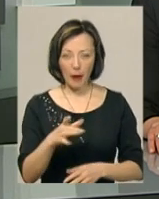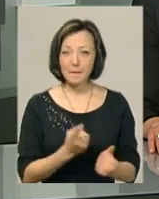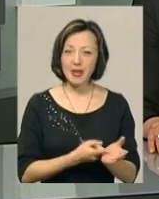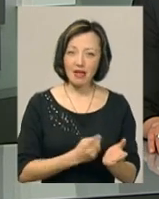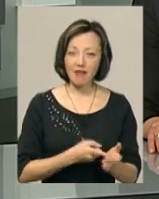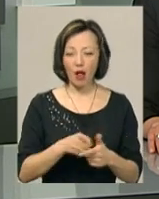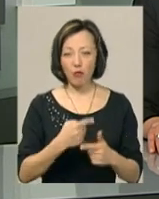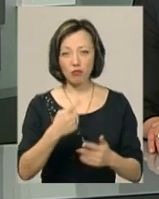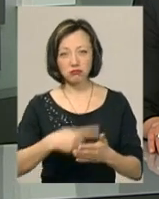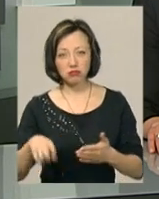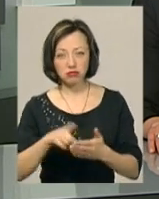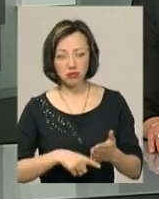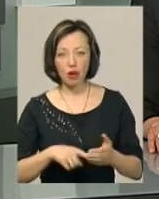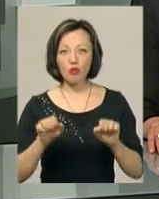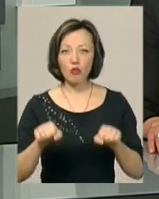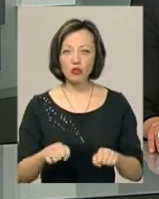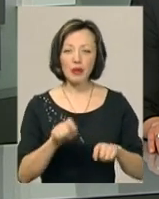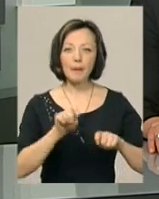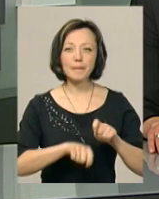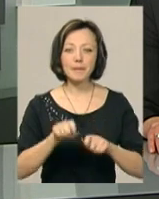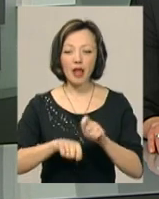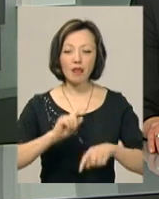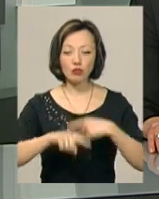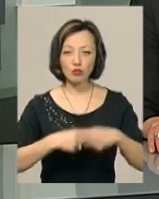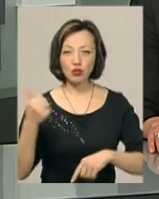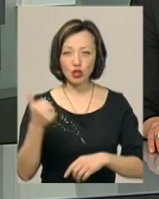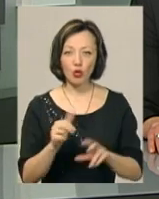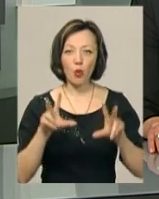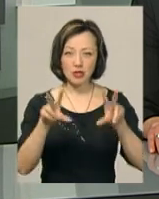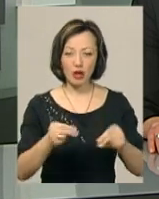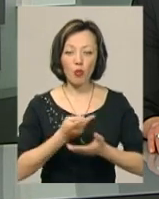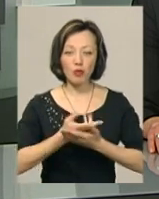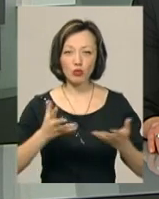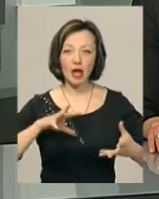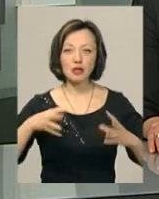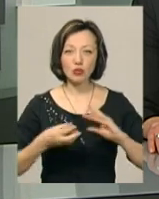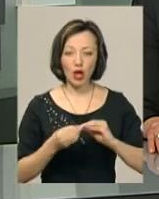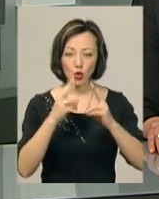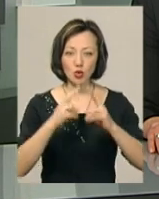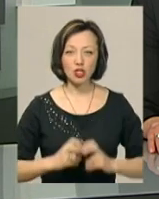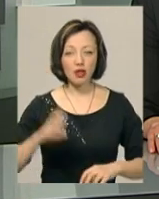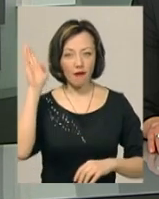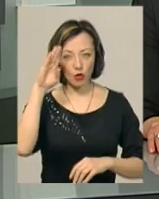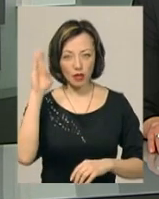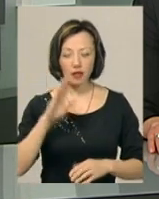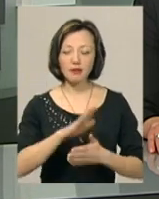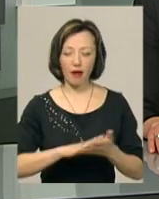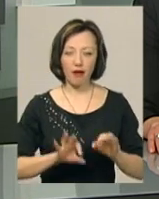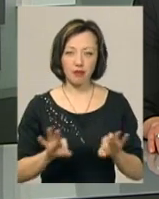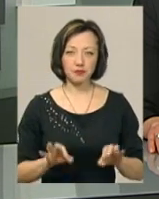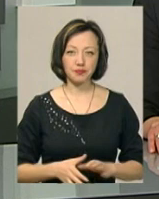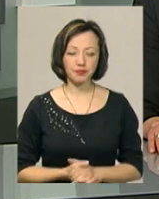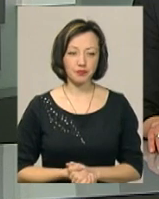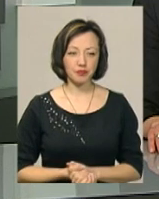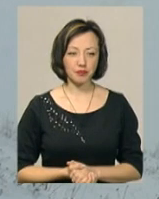чи спростувати підозри селян зможуть екологи, які наступного тижня обіцяють оприлюднити результати дослідження води. Юрій Курочка розкаже